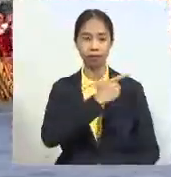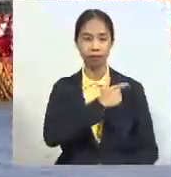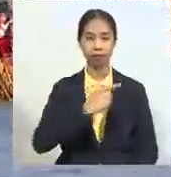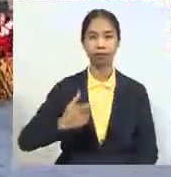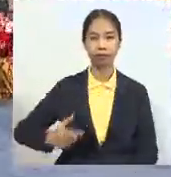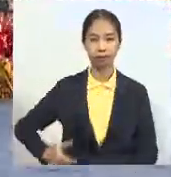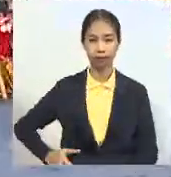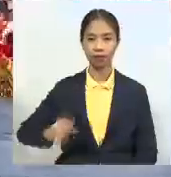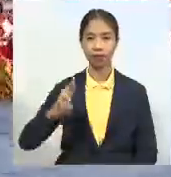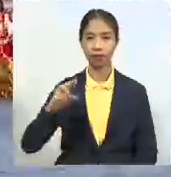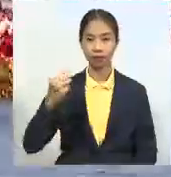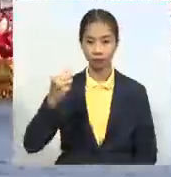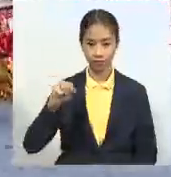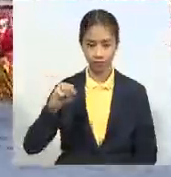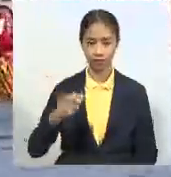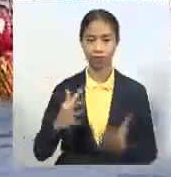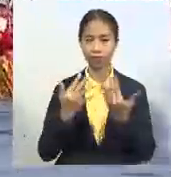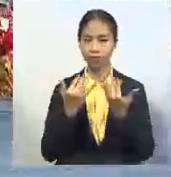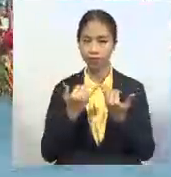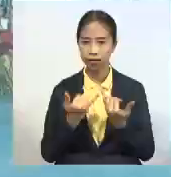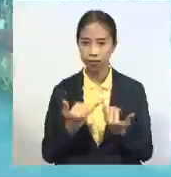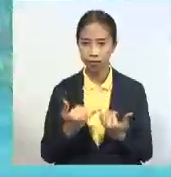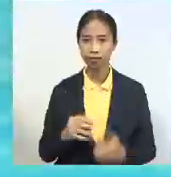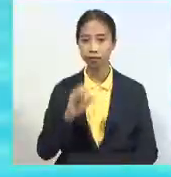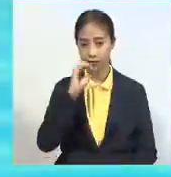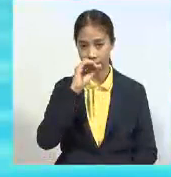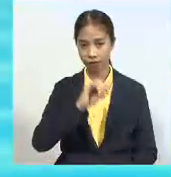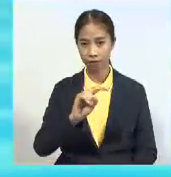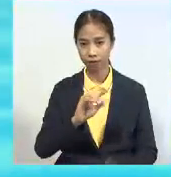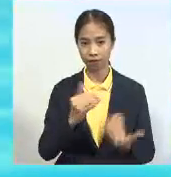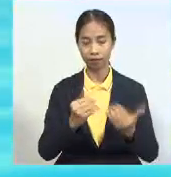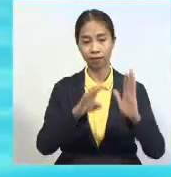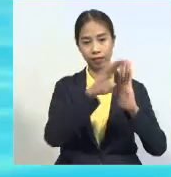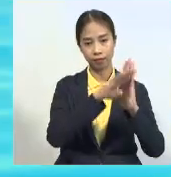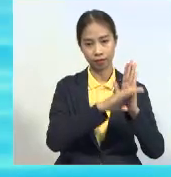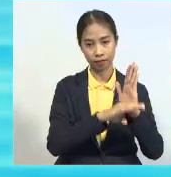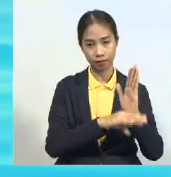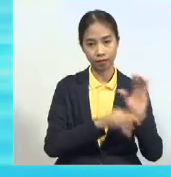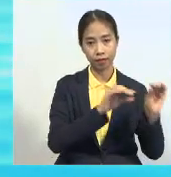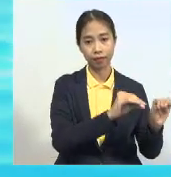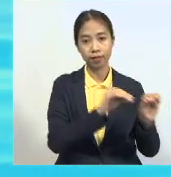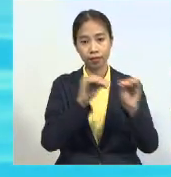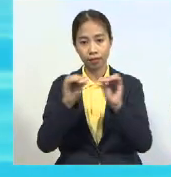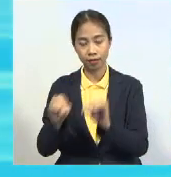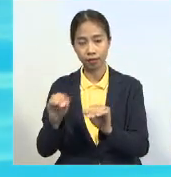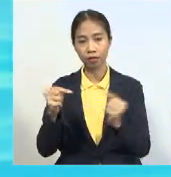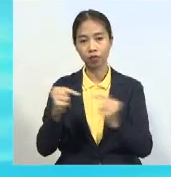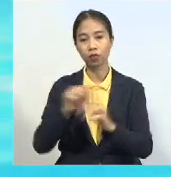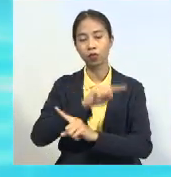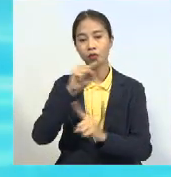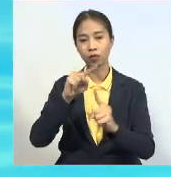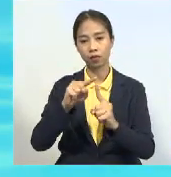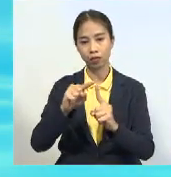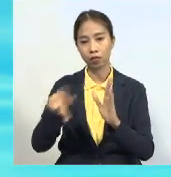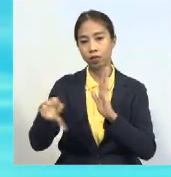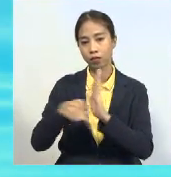ยู่หัวทรงพระกรุณาโปรดเกล้าโปรดกระหม่อมให้เลื่อนหมายกำหนดการไปเป็นวันพระหัสบดีที่12ธันวา